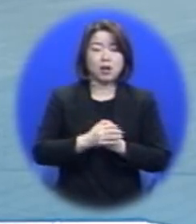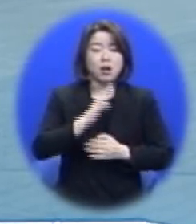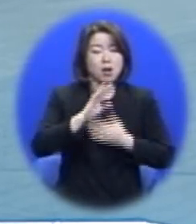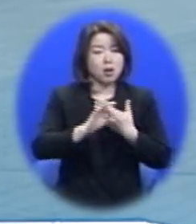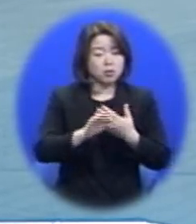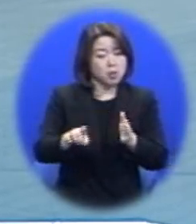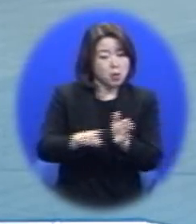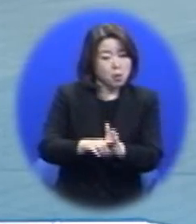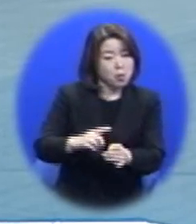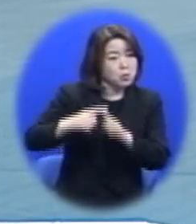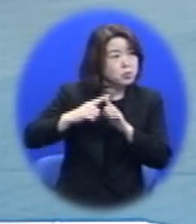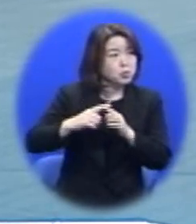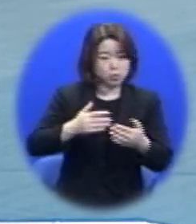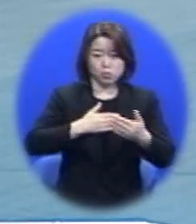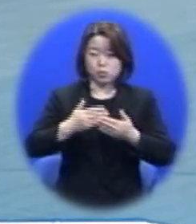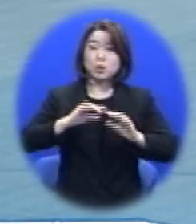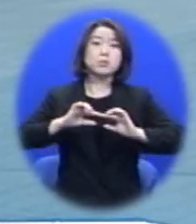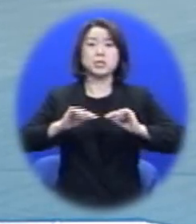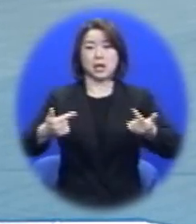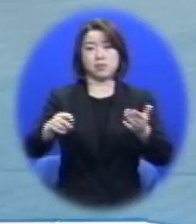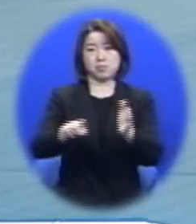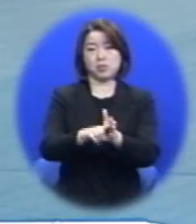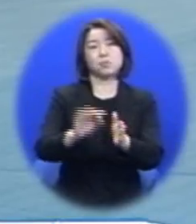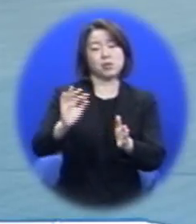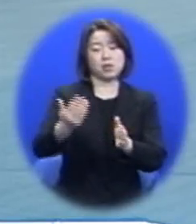그러면 순교도 두렵지 않는 믿음이 되어야